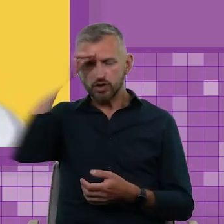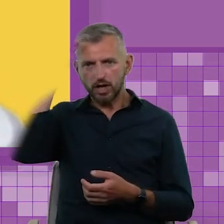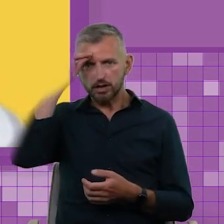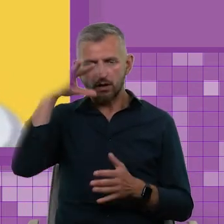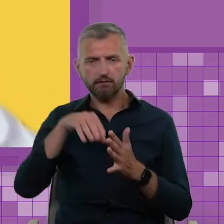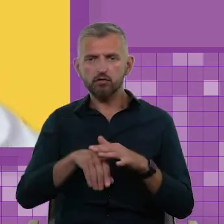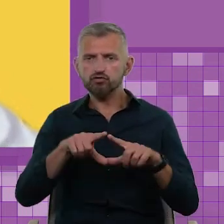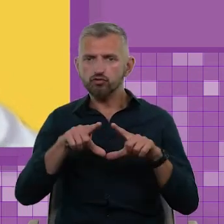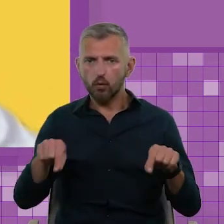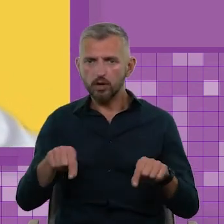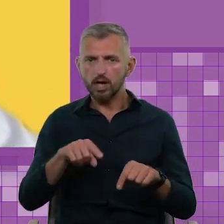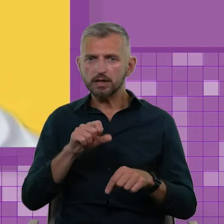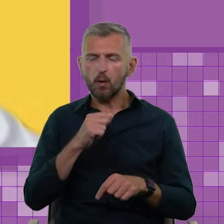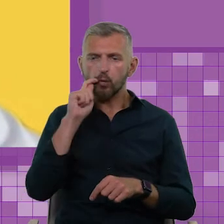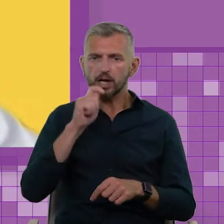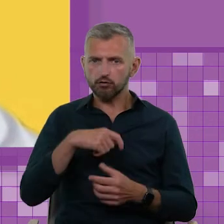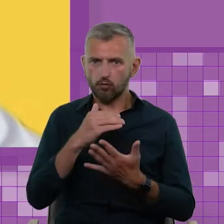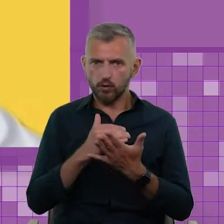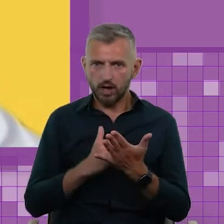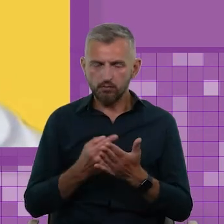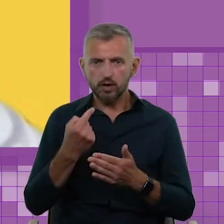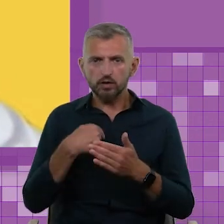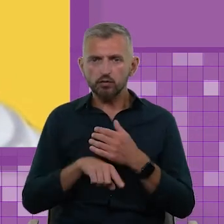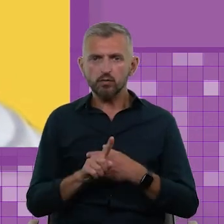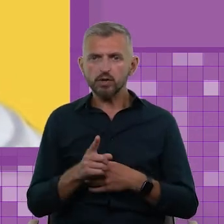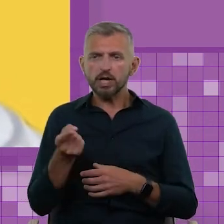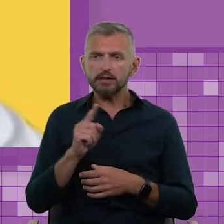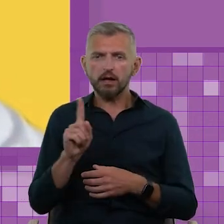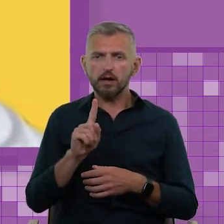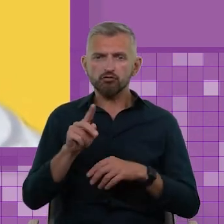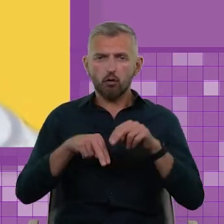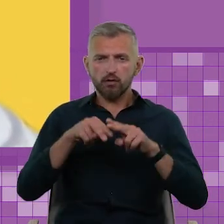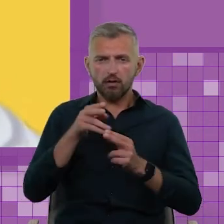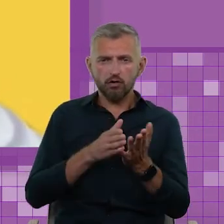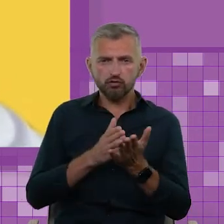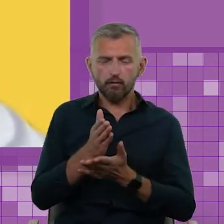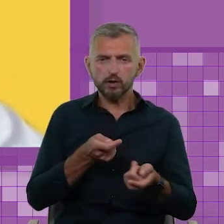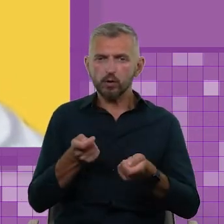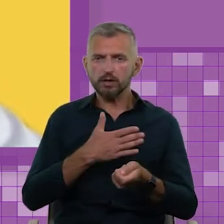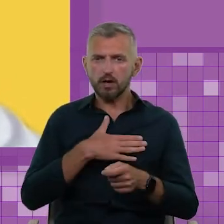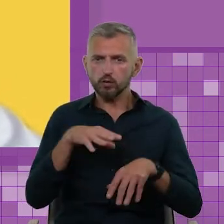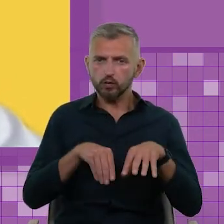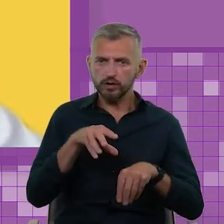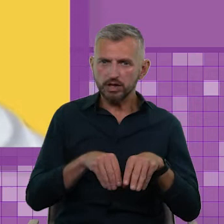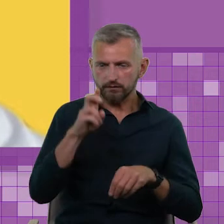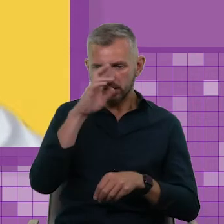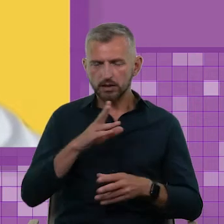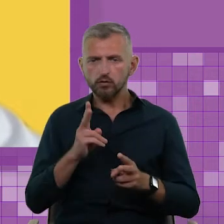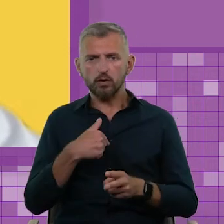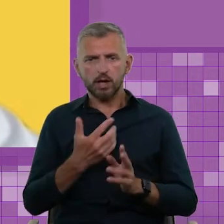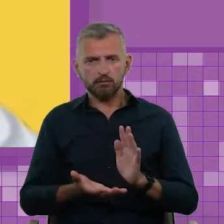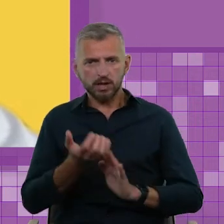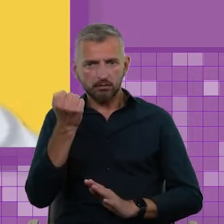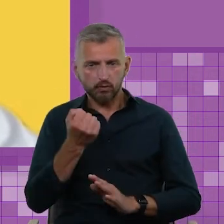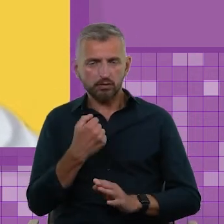в школах за українською програмою, тому що те, на що налаштовані уряди наших сусідніх країн, які нас дуже підтримують, за